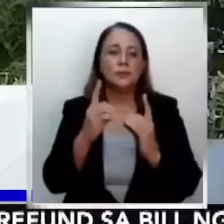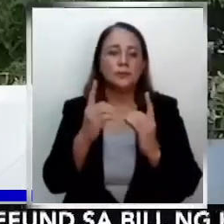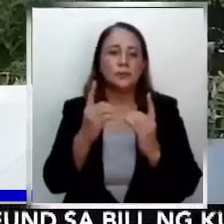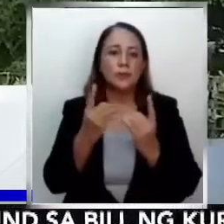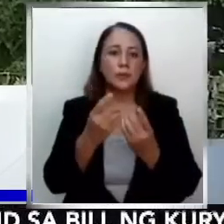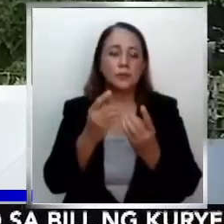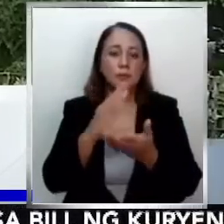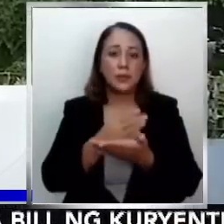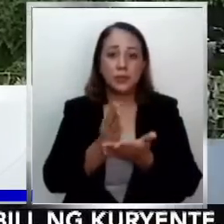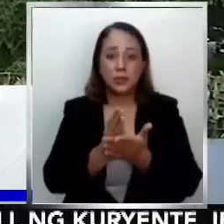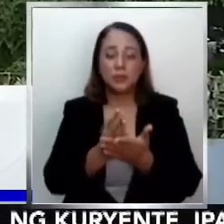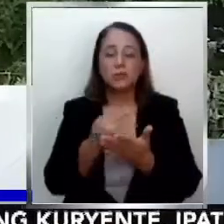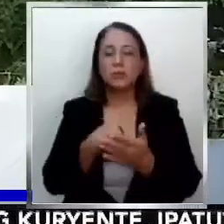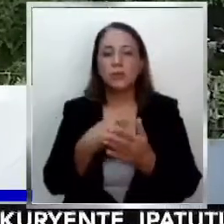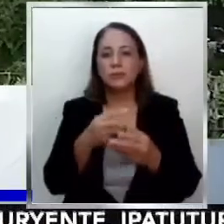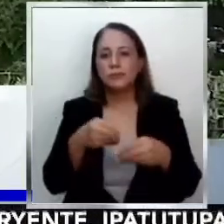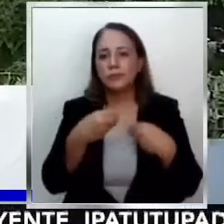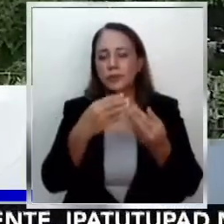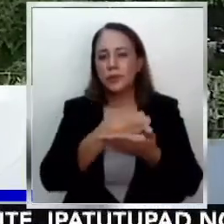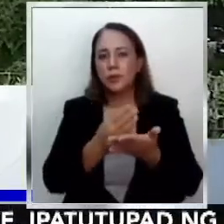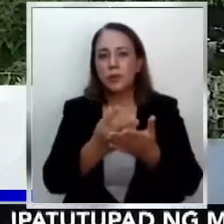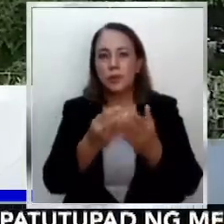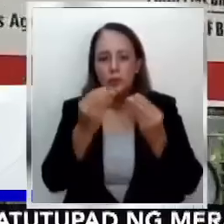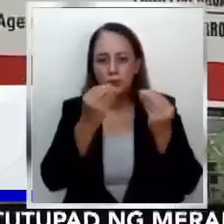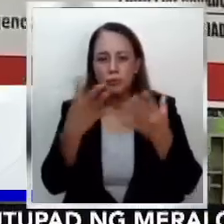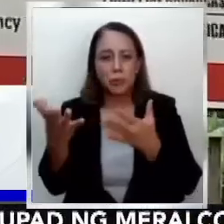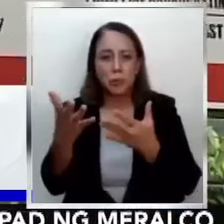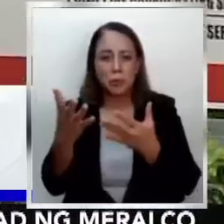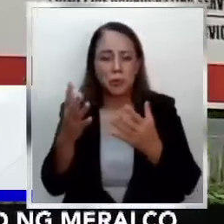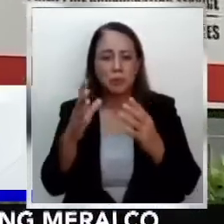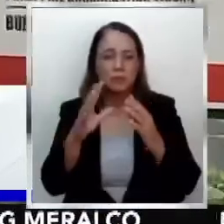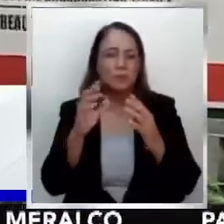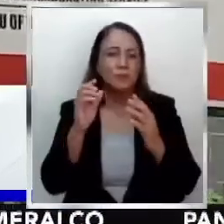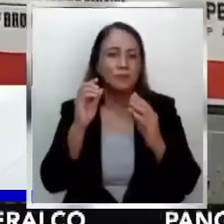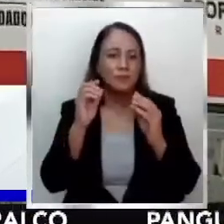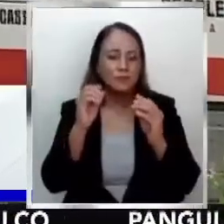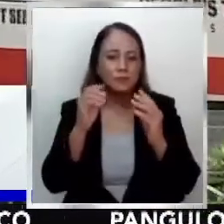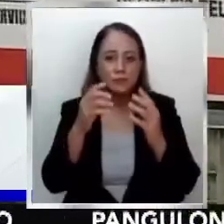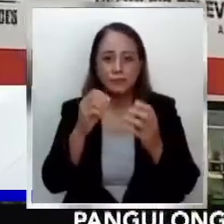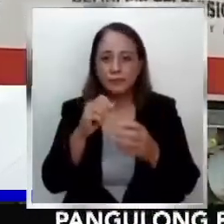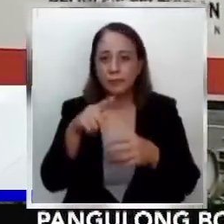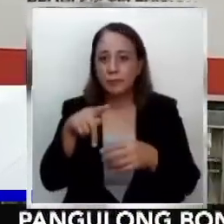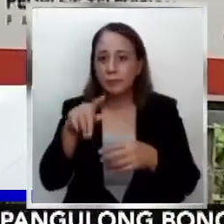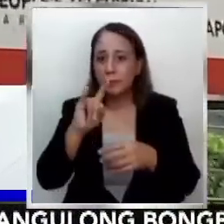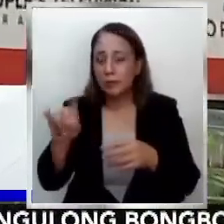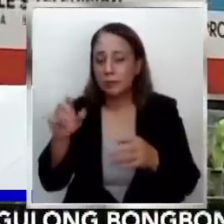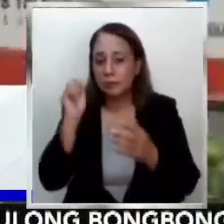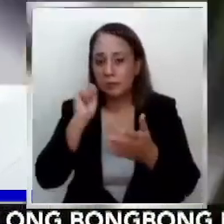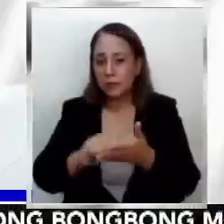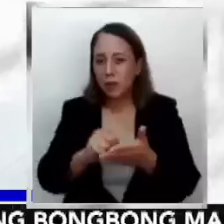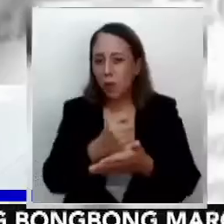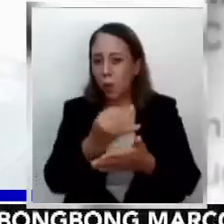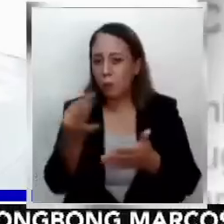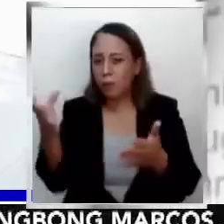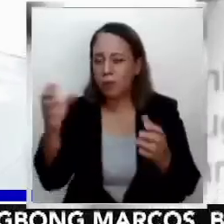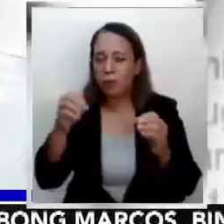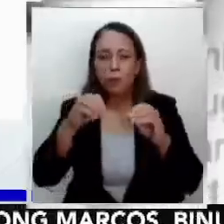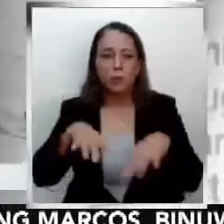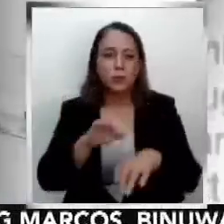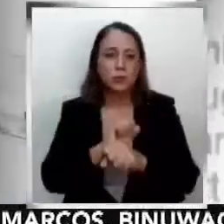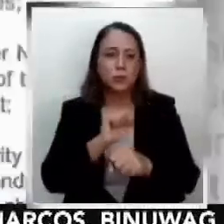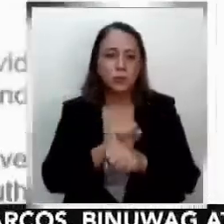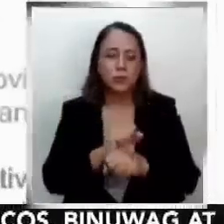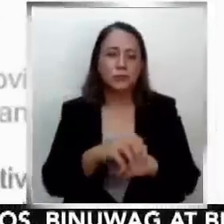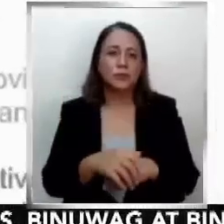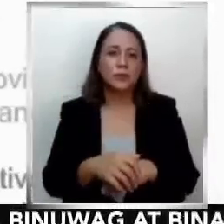rito. Walang inilabas sa impormasyon ng Office of the Press Secretary kung ilan ang kabuang mawawala ng trabaho sa pagpapatupad ng kautusan. Nilikha naman